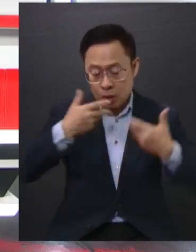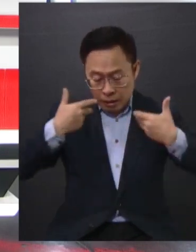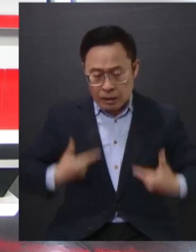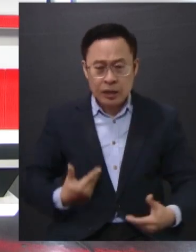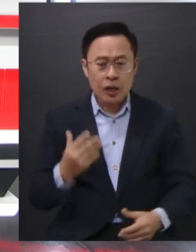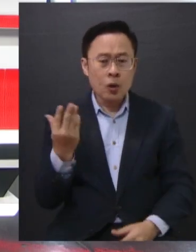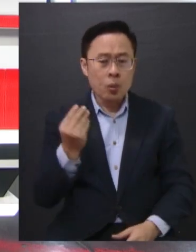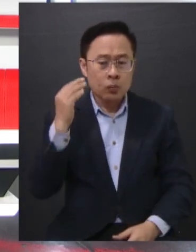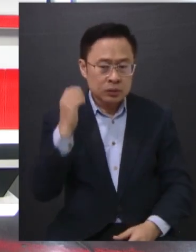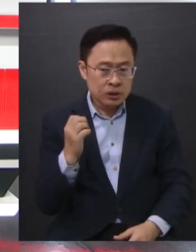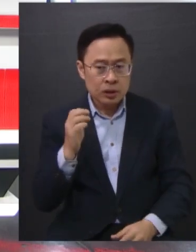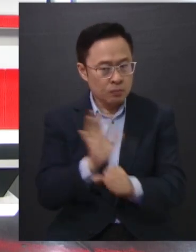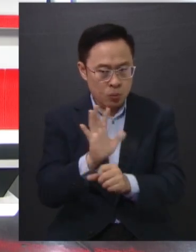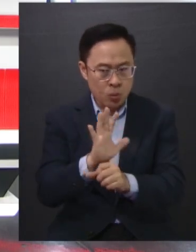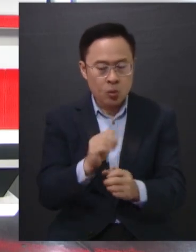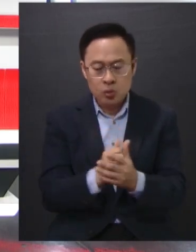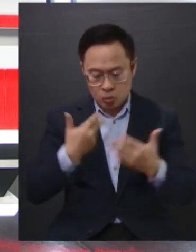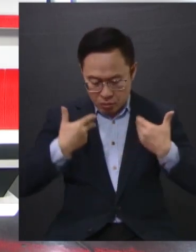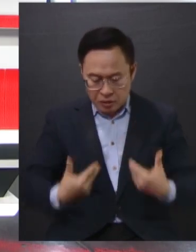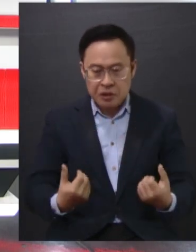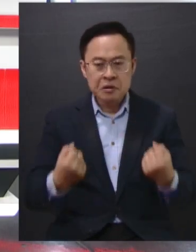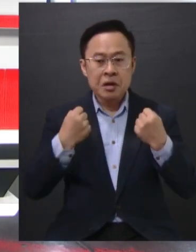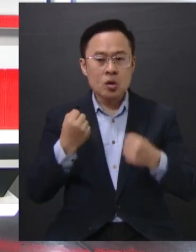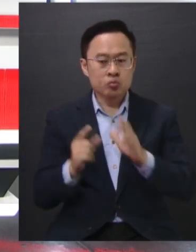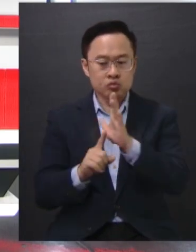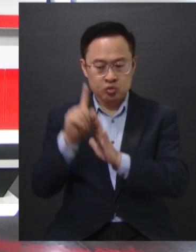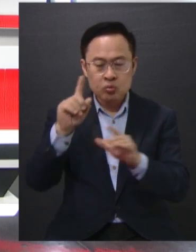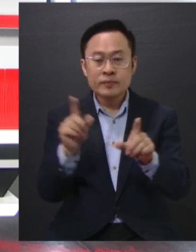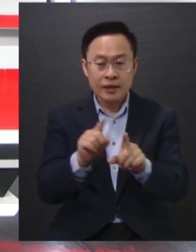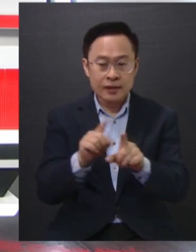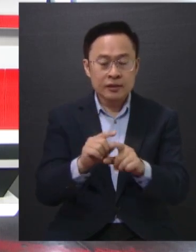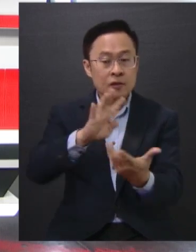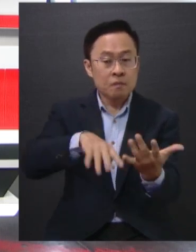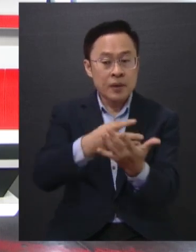ป็นสิ่งสำคัญเหมือนกันเพราะฉะนั้นเนี่ยก็จะเห็นว่าก็อย่างในแนวรับ